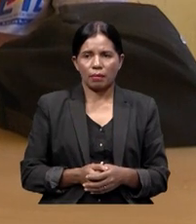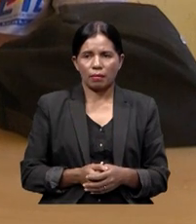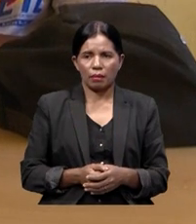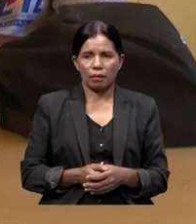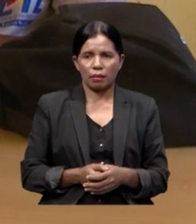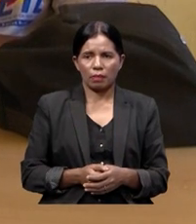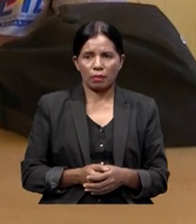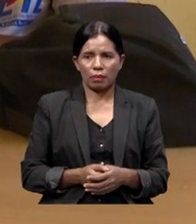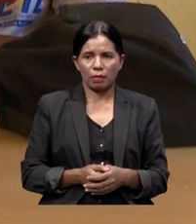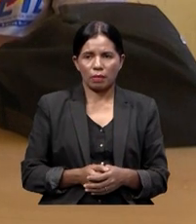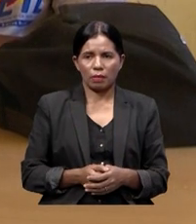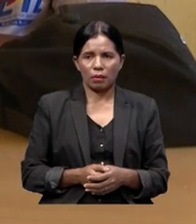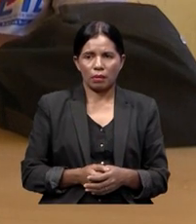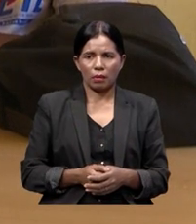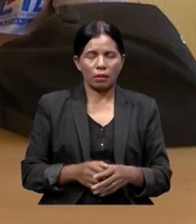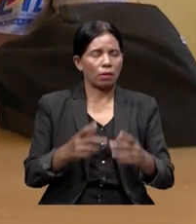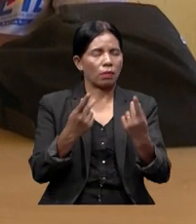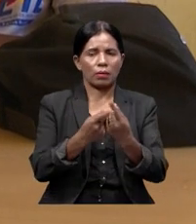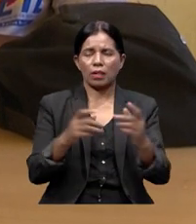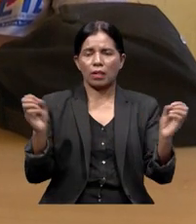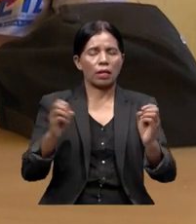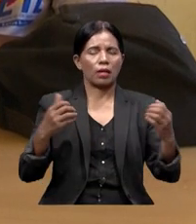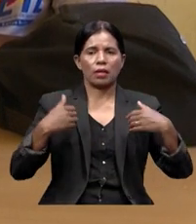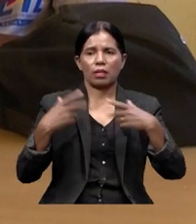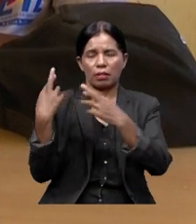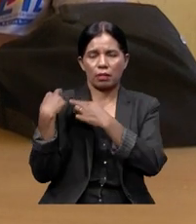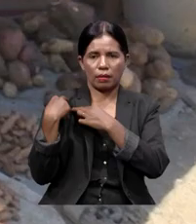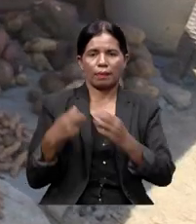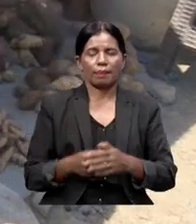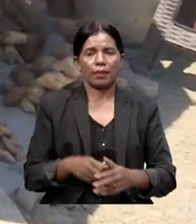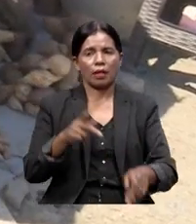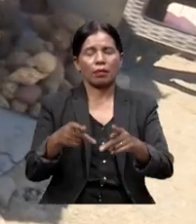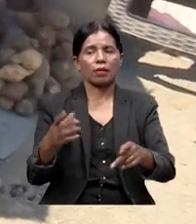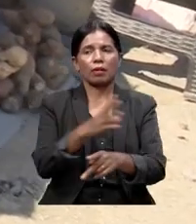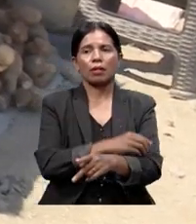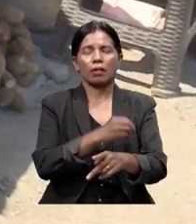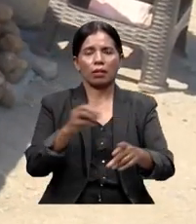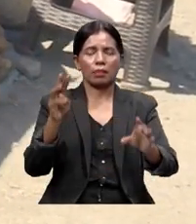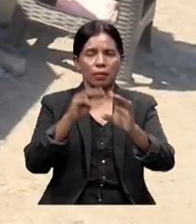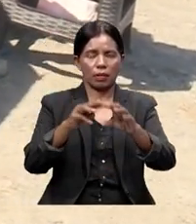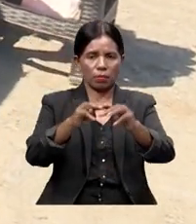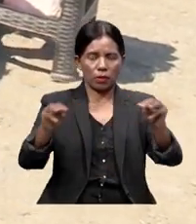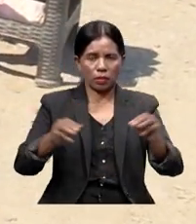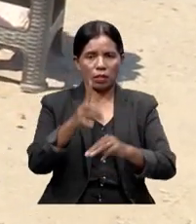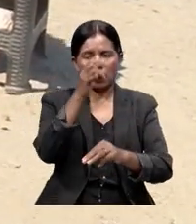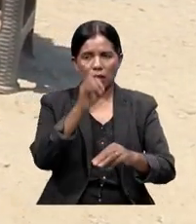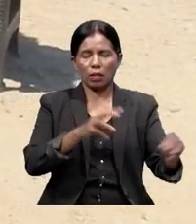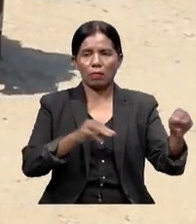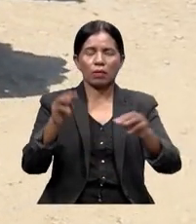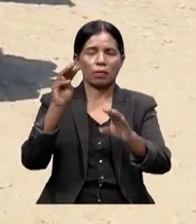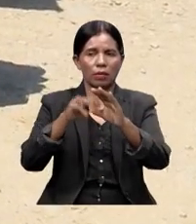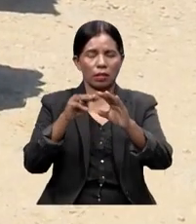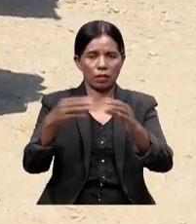kompanya la ala kontia, la ia responsabilidad. Negociante Sira Neve Guardas está no mercado município de Dili, muda para o mercado